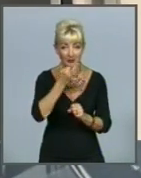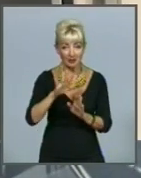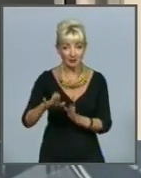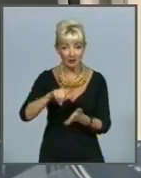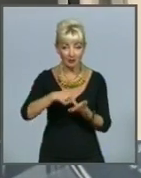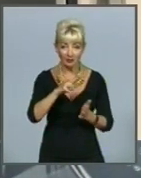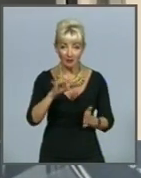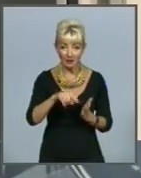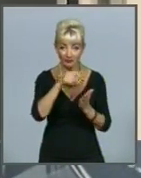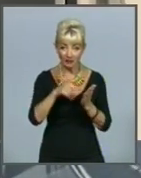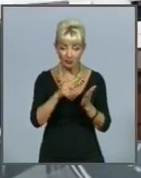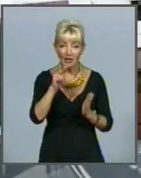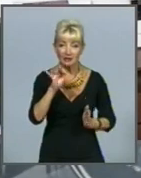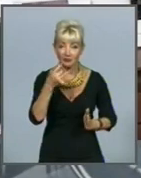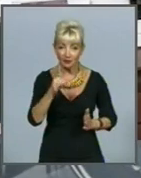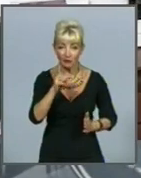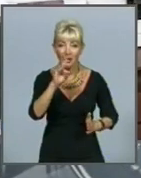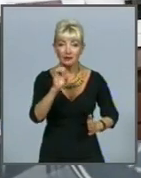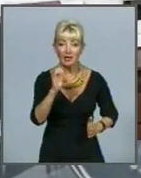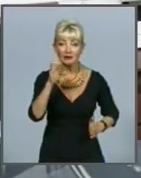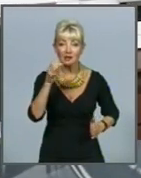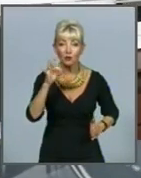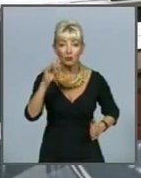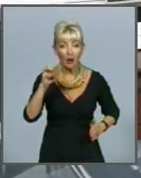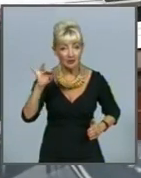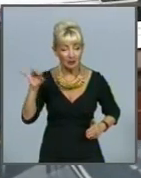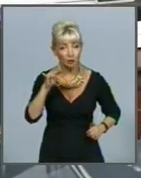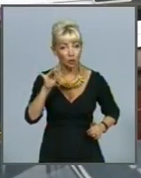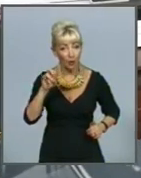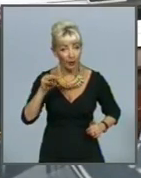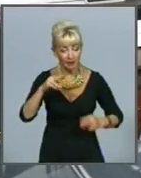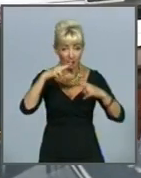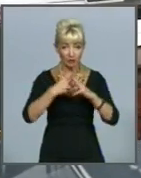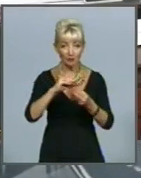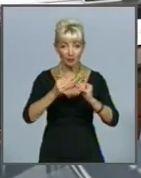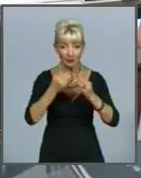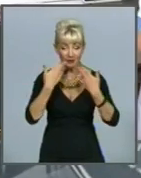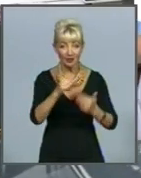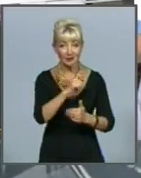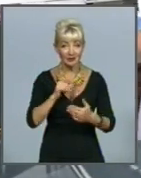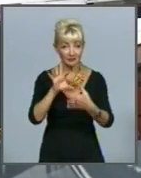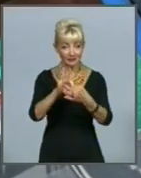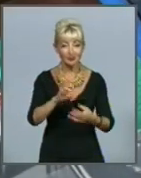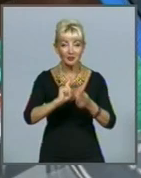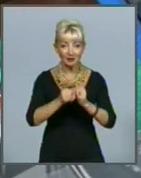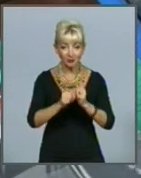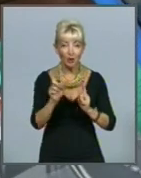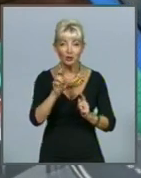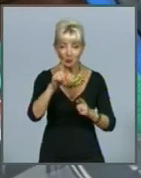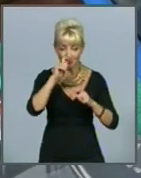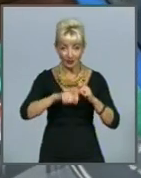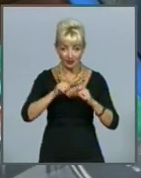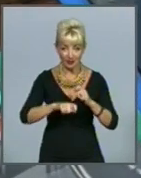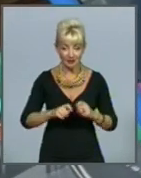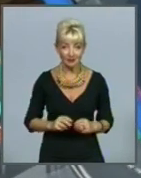цифрової трансформації Олег Дробот. Технічних проблем немає. Сам з'єднується із сурдоперекладачем, аби перевірити. Який режим